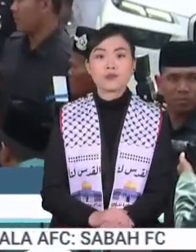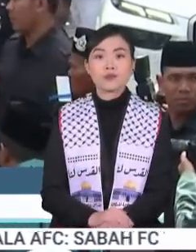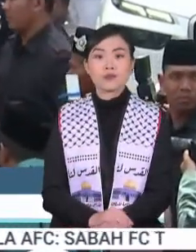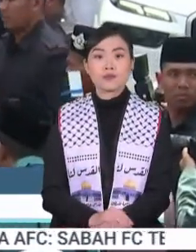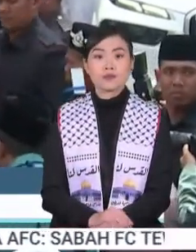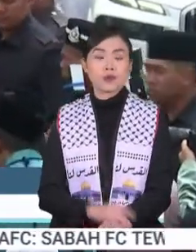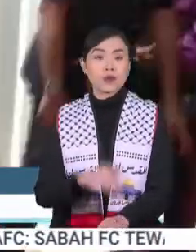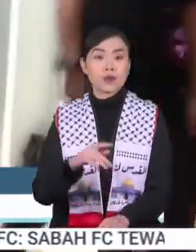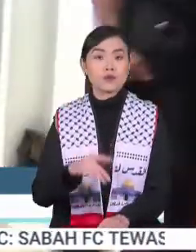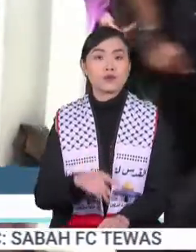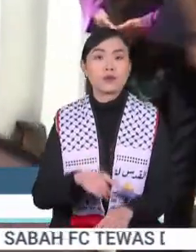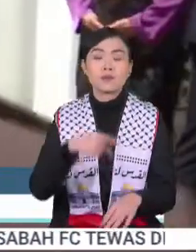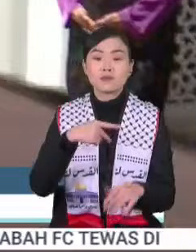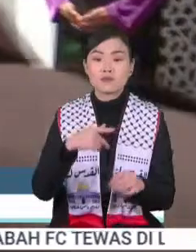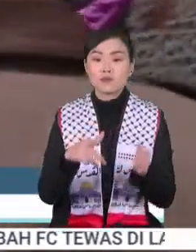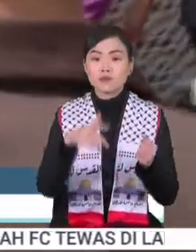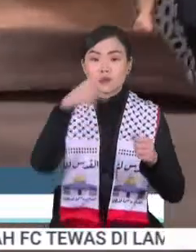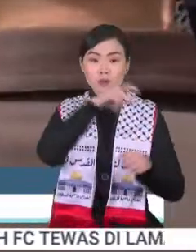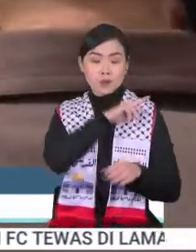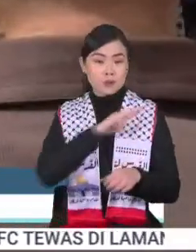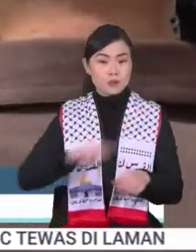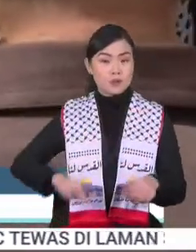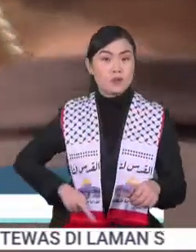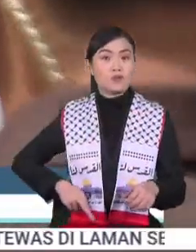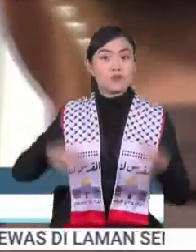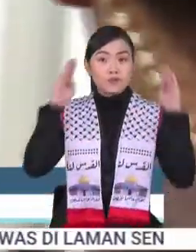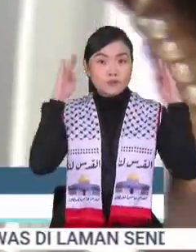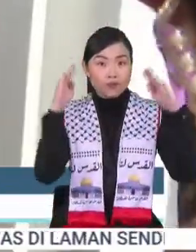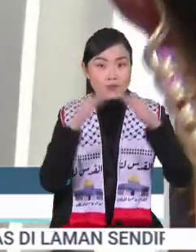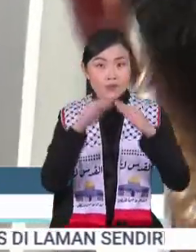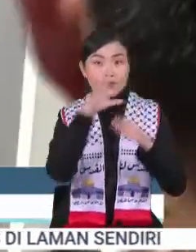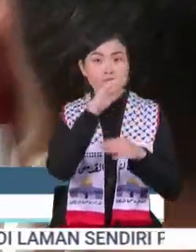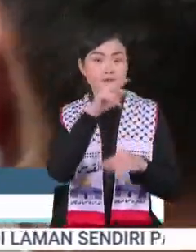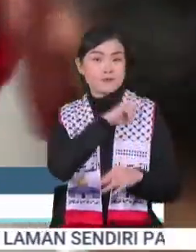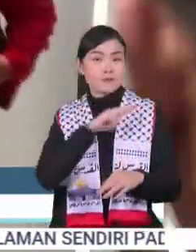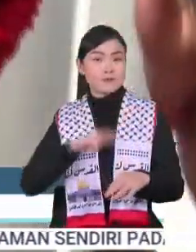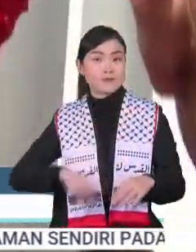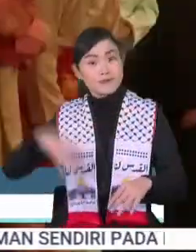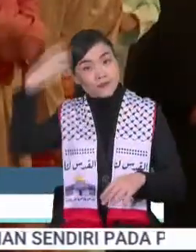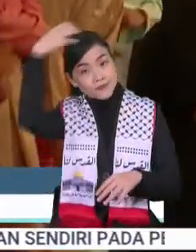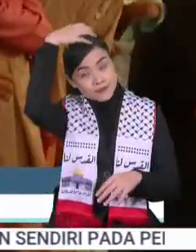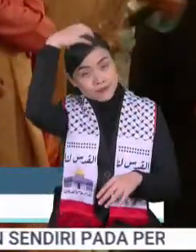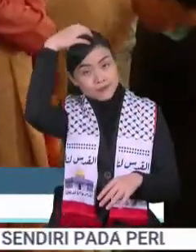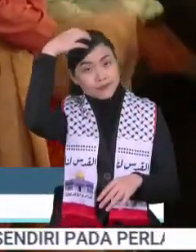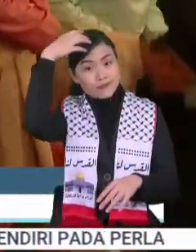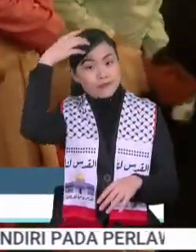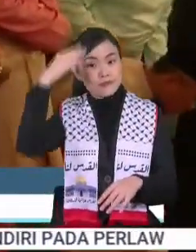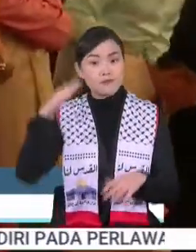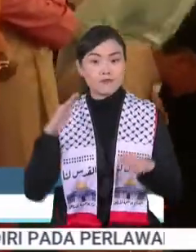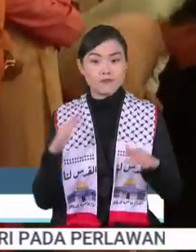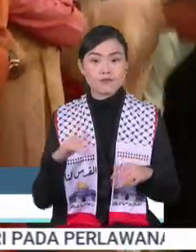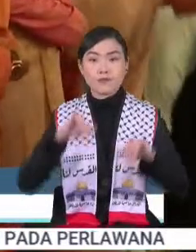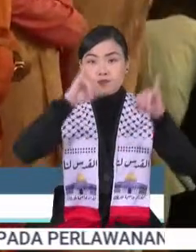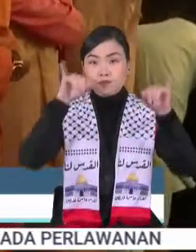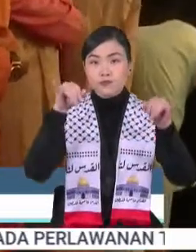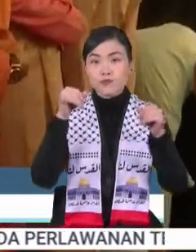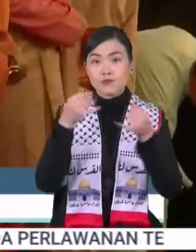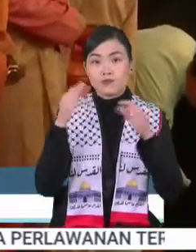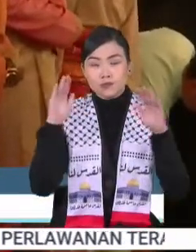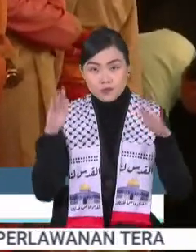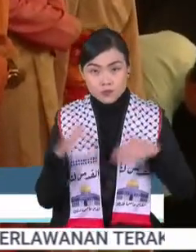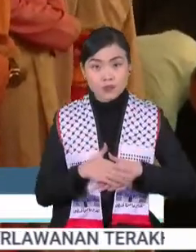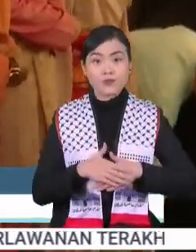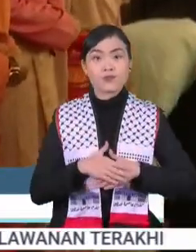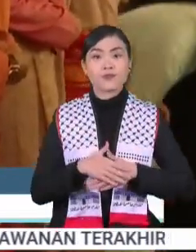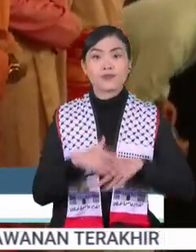berangkat pemangku Raja Pahang Tengku hananal Ibrahim Alam Shah dan raja muda Selangor Tengku Amir Shah khutbah jumaat bertajuk Raja berdaulat